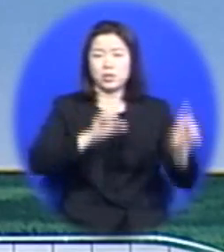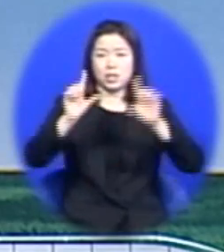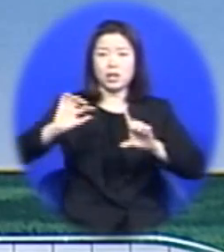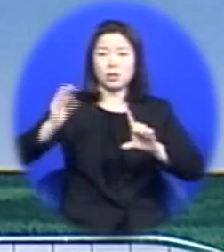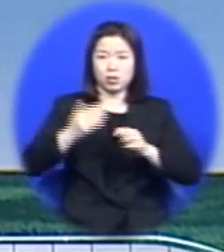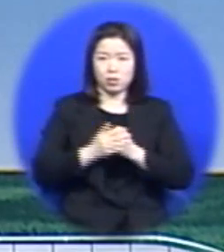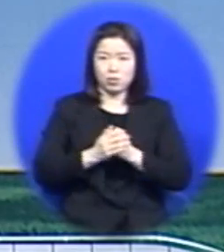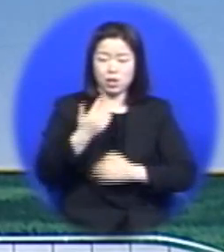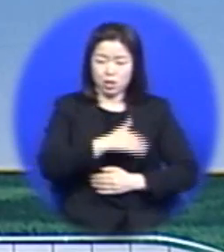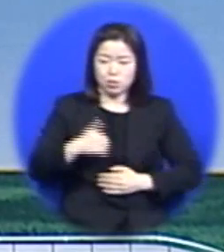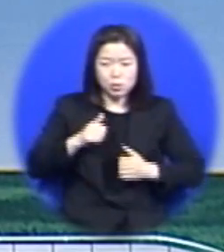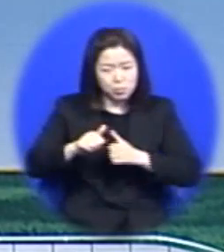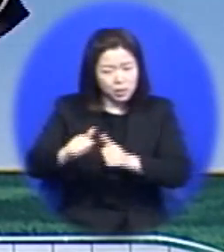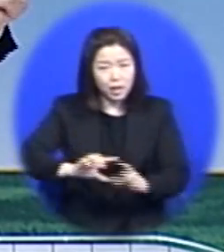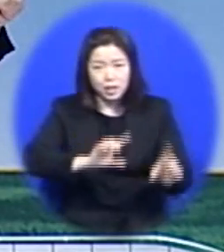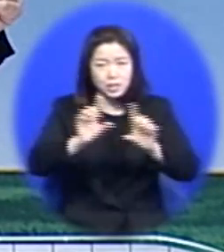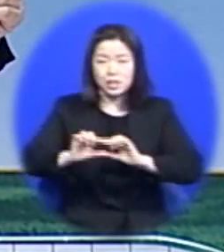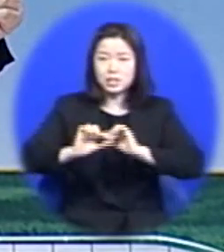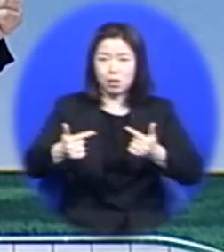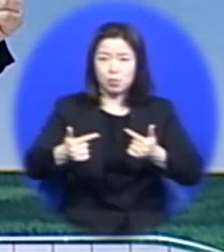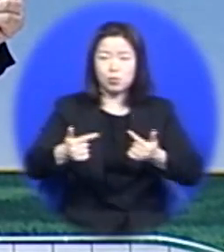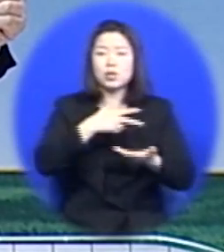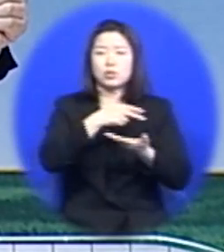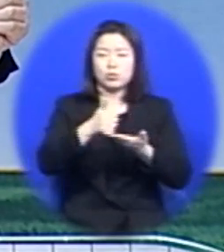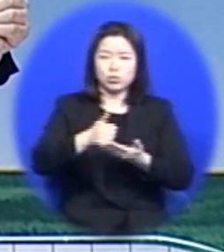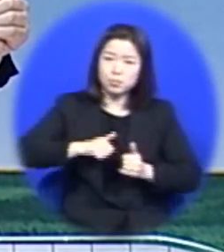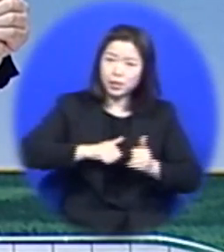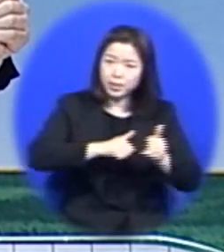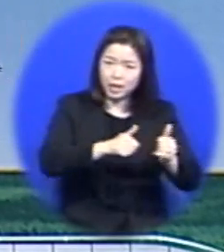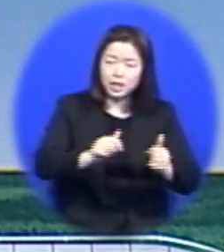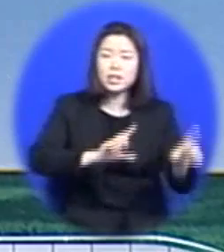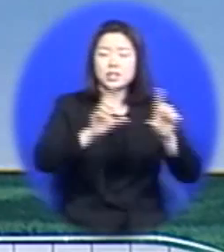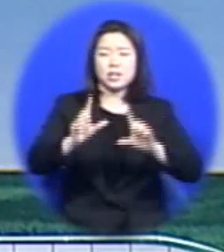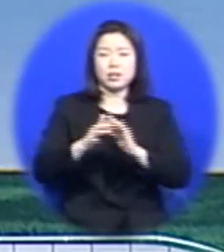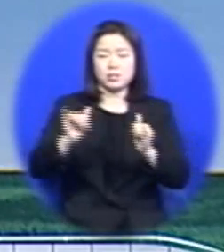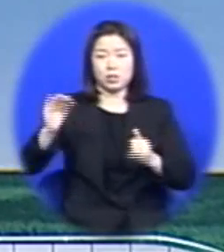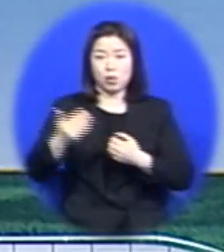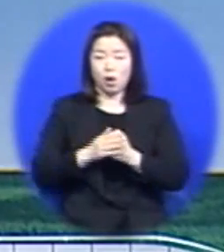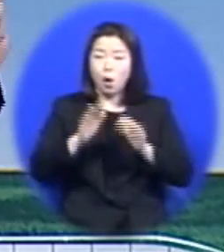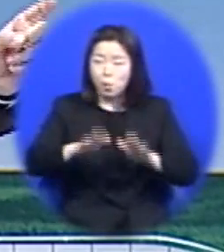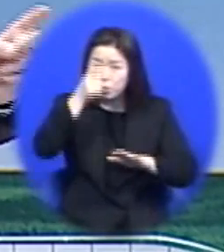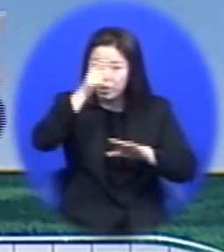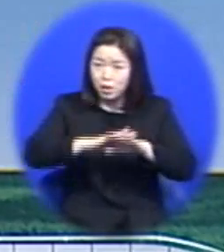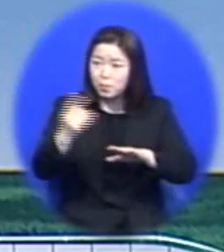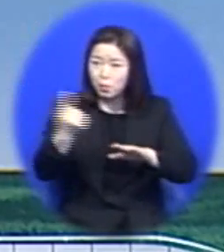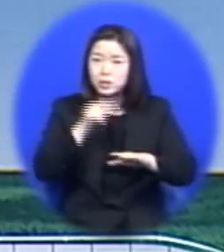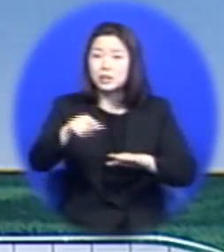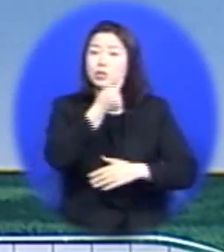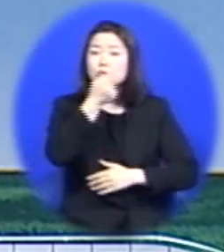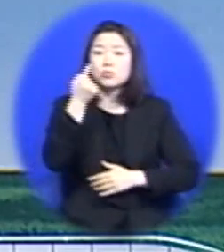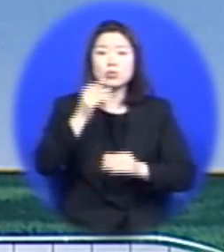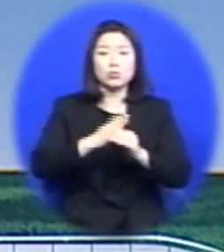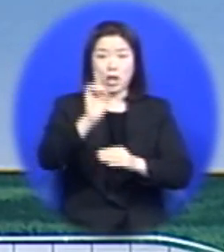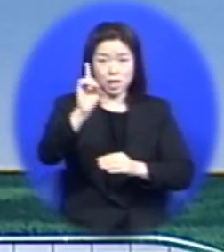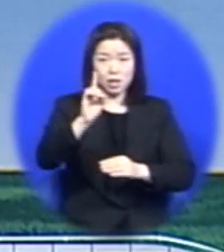따라 살지 않고 주님을 따라 사는 자가 된 겁니다. 오늘 예배 오신 것이 그 증거 중에 하나 아닙니까?